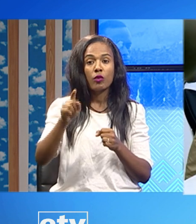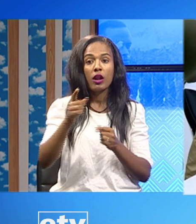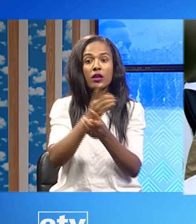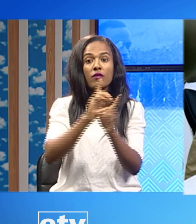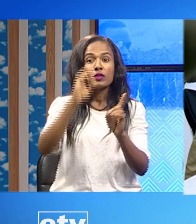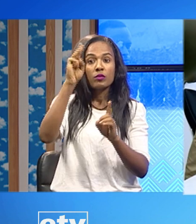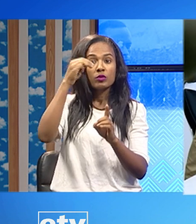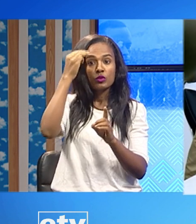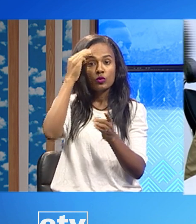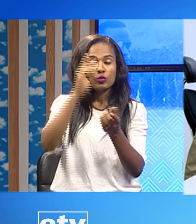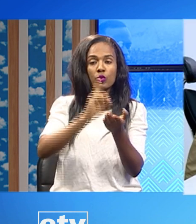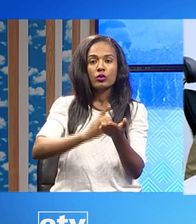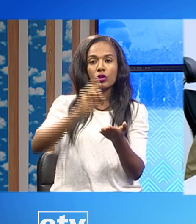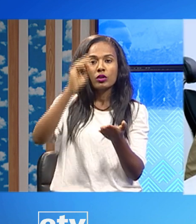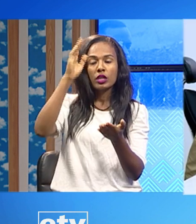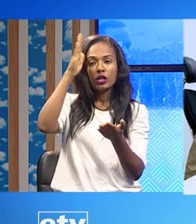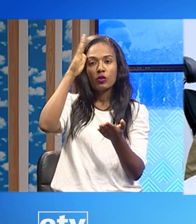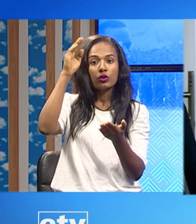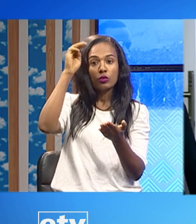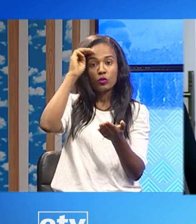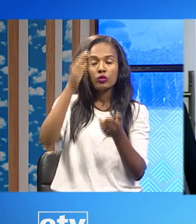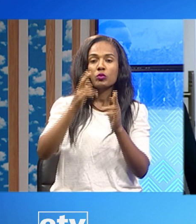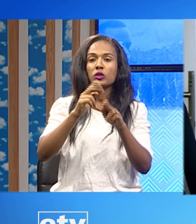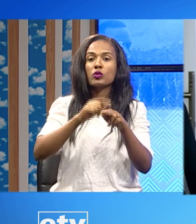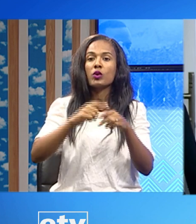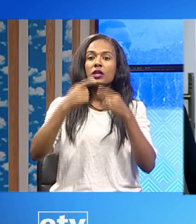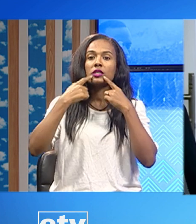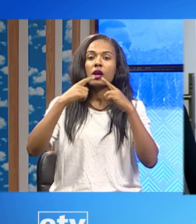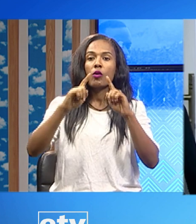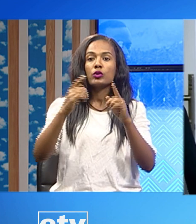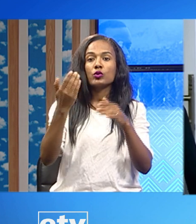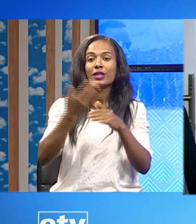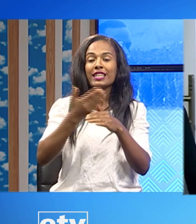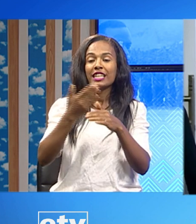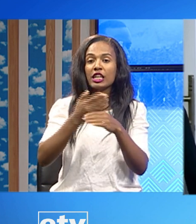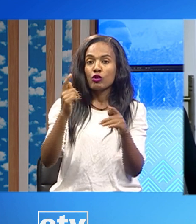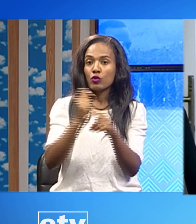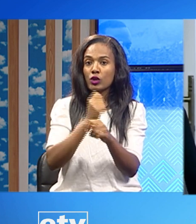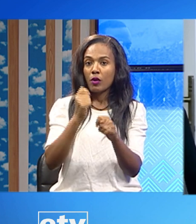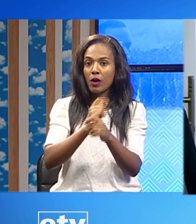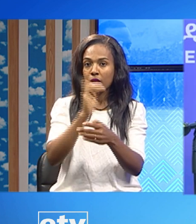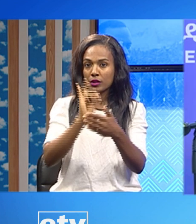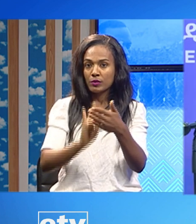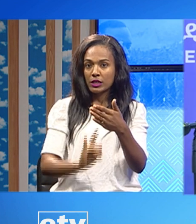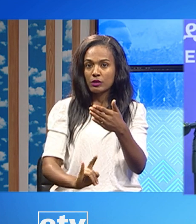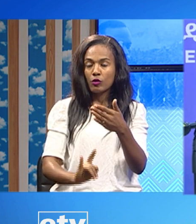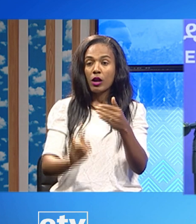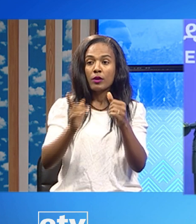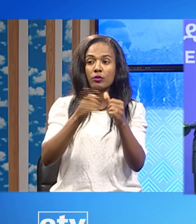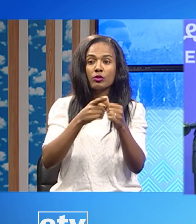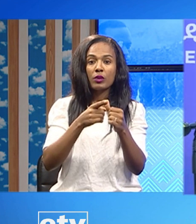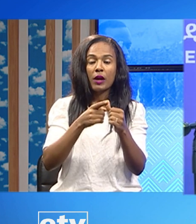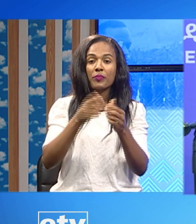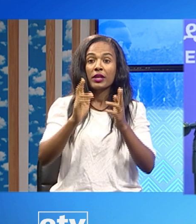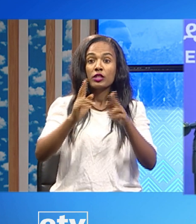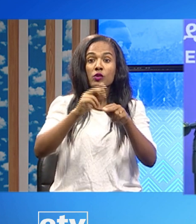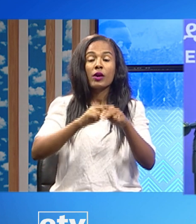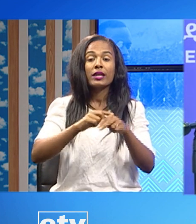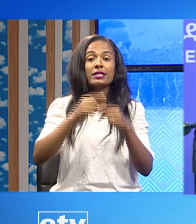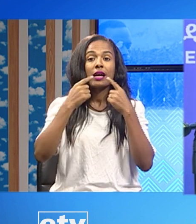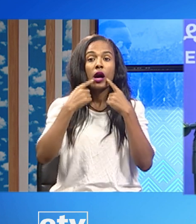የፍትህ ሚኒስትሩ ዶክተር ጌዲዮን ጢሞቴዎስ በአስቸኳይ ጊዜ አዋጁ የተከለከሉ ተግባራትንም ዘርዝረዋል። በመጀመሪያ የአስቸኳይ